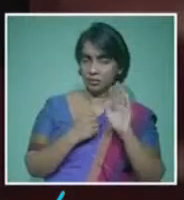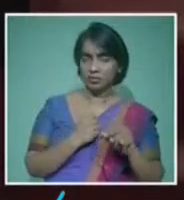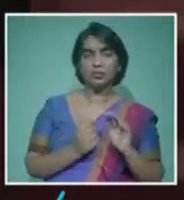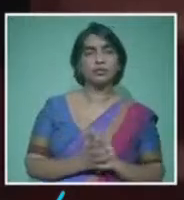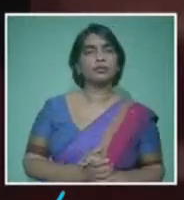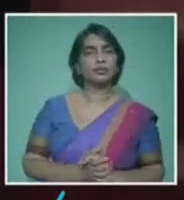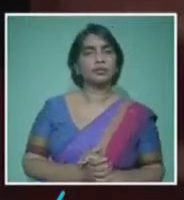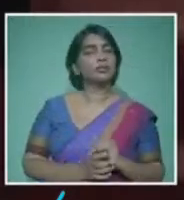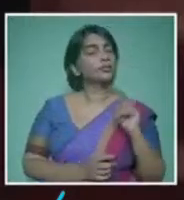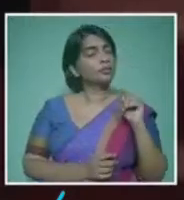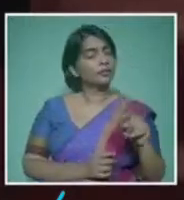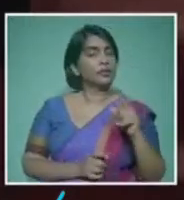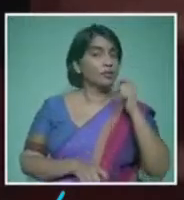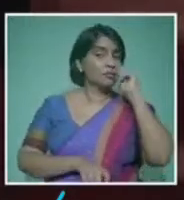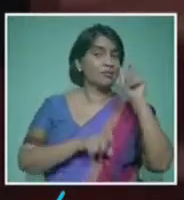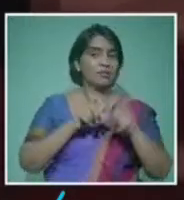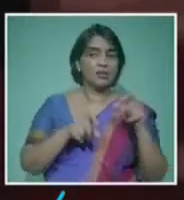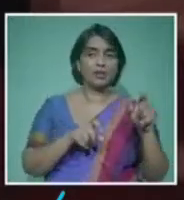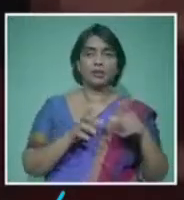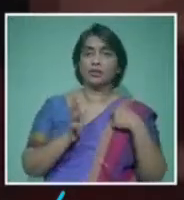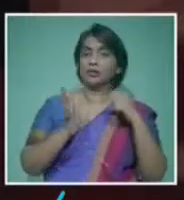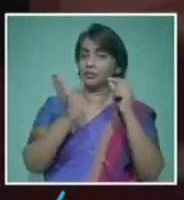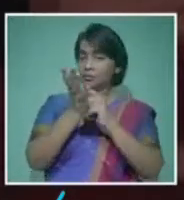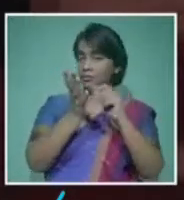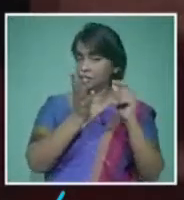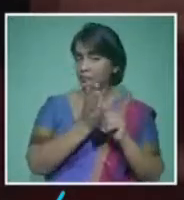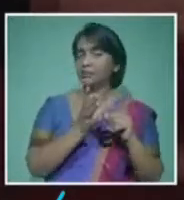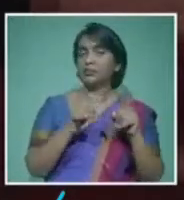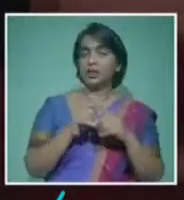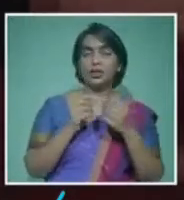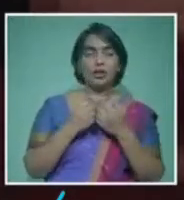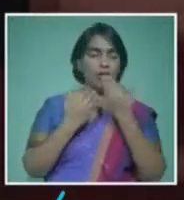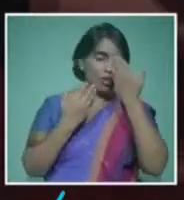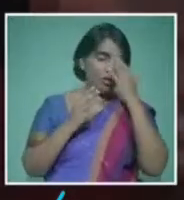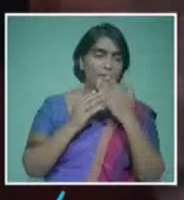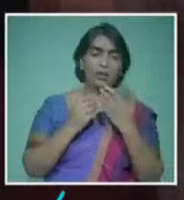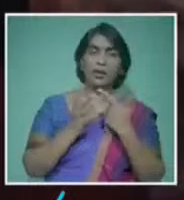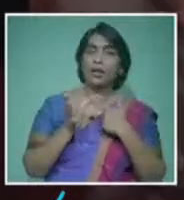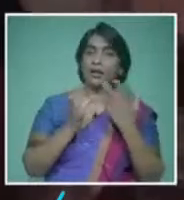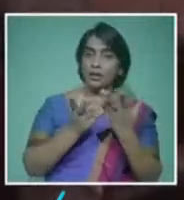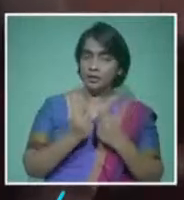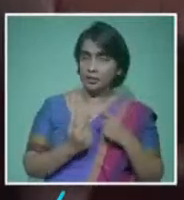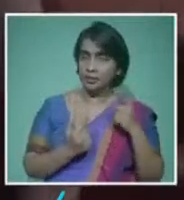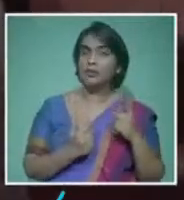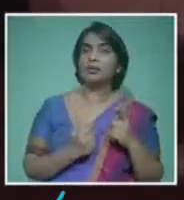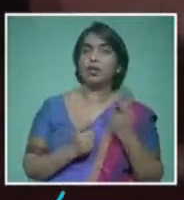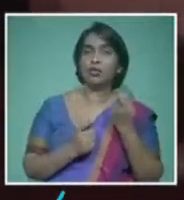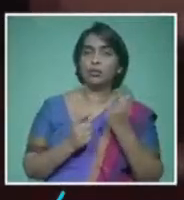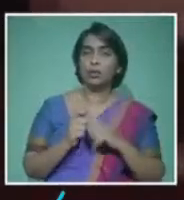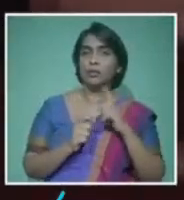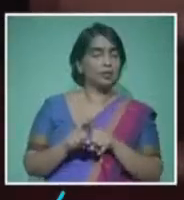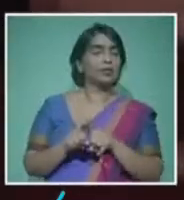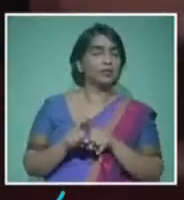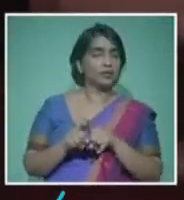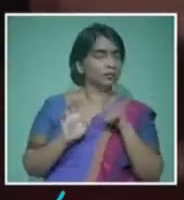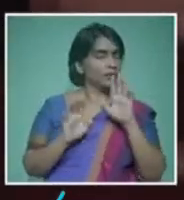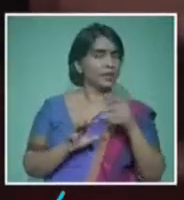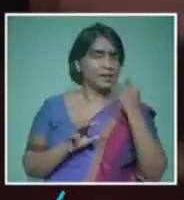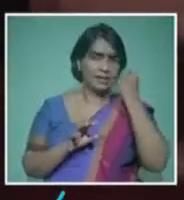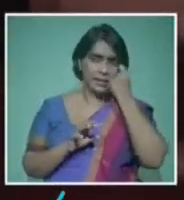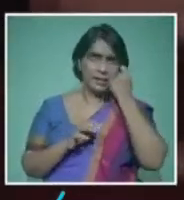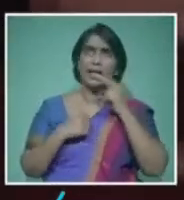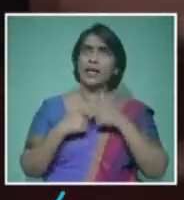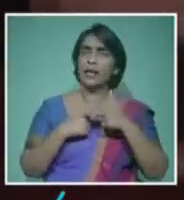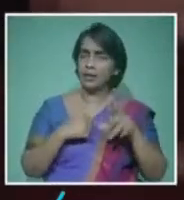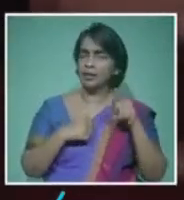අතර එම නිලධාරීන්ට මෙම ඇනවුමට විවෘත ගිණුම් ක්‍රමය යටතේ මුදල් ගෙවීමට ප්‍රකාශ කෙරෙන සැකය